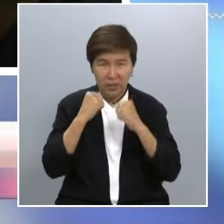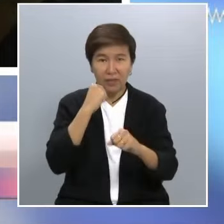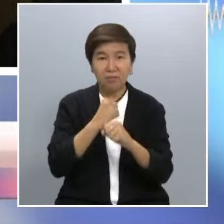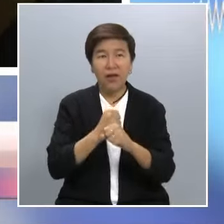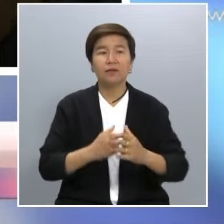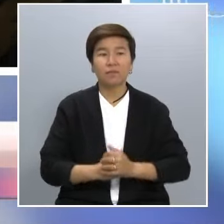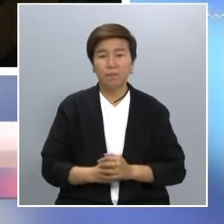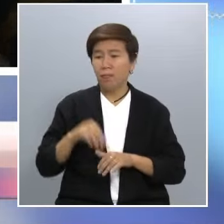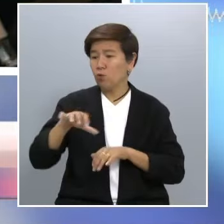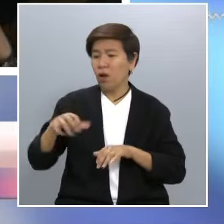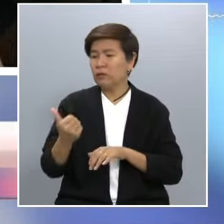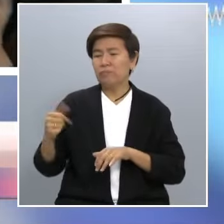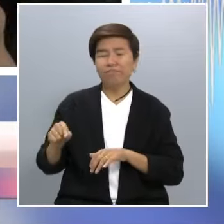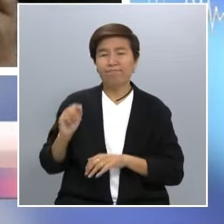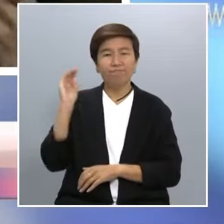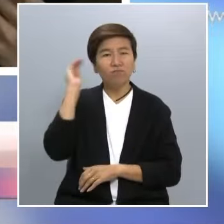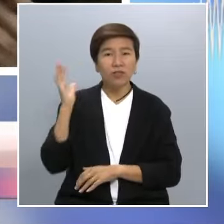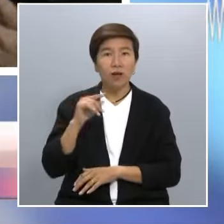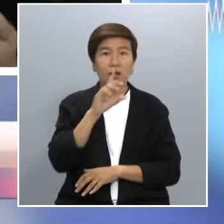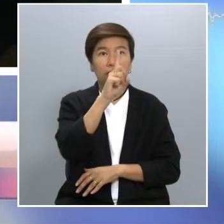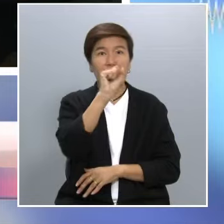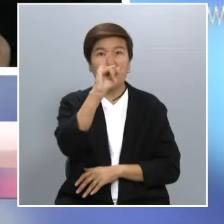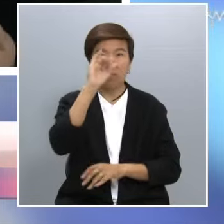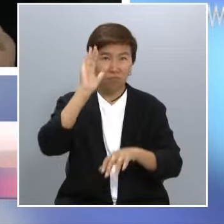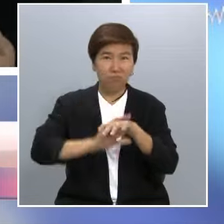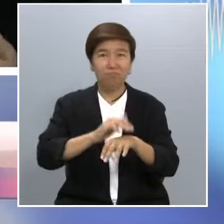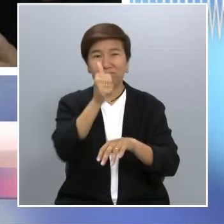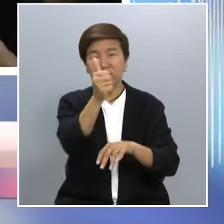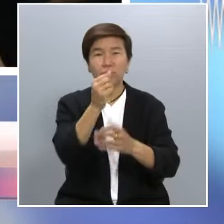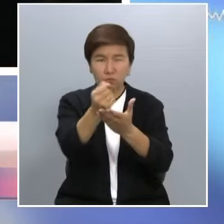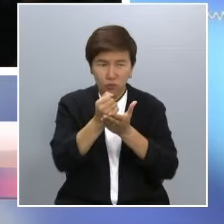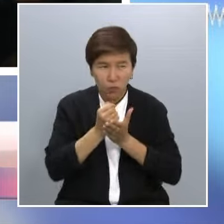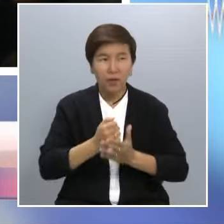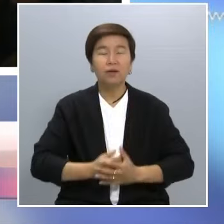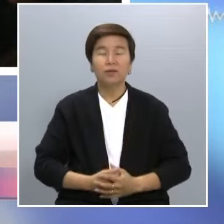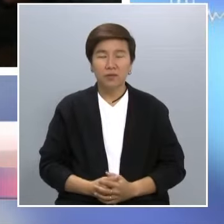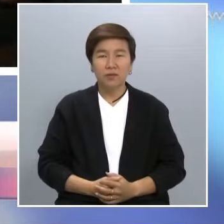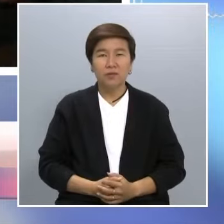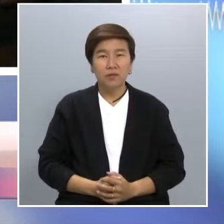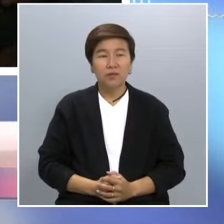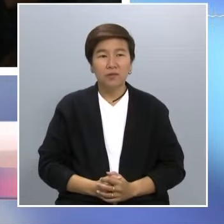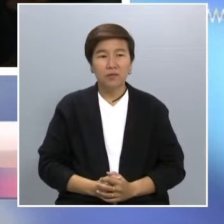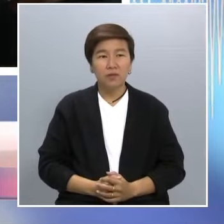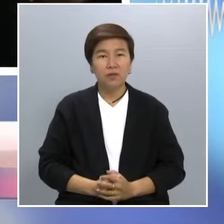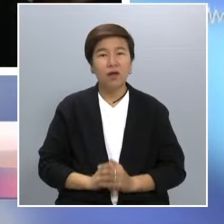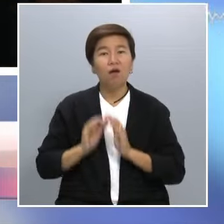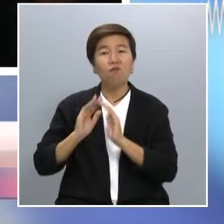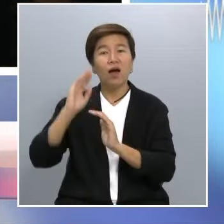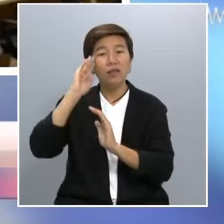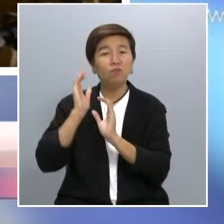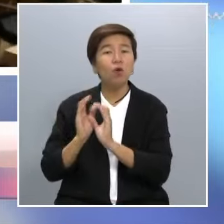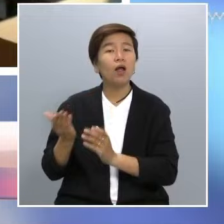น่วยงานอื่นอีกค่ะรู้อยู่ว่าท่านพึ่งท่านได้ค่ะ อยากจะฝากบอกอะไรถึงดาบตำรวจ ขอความเมตต